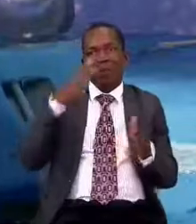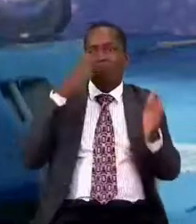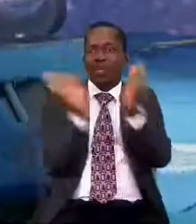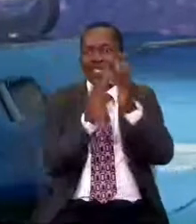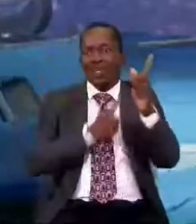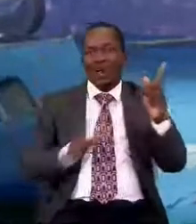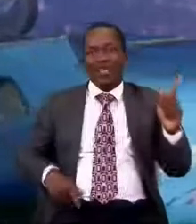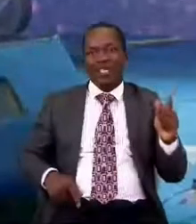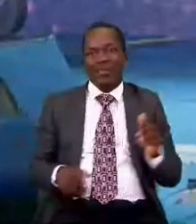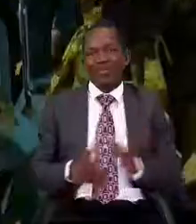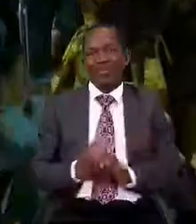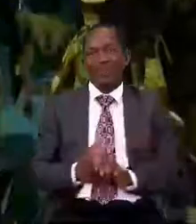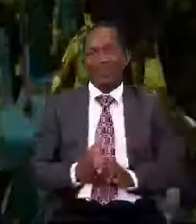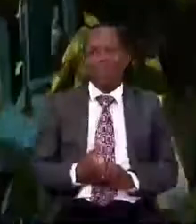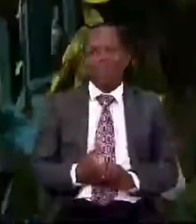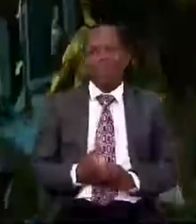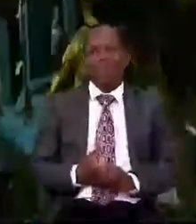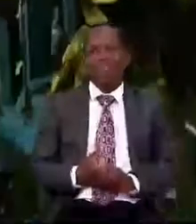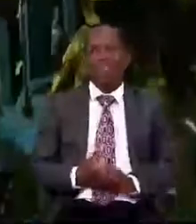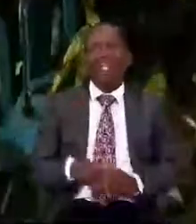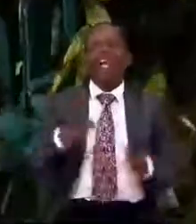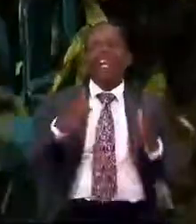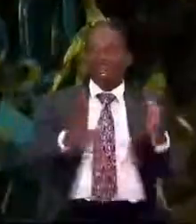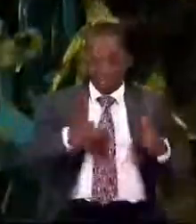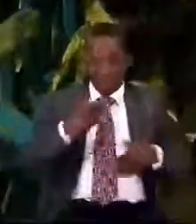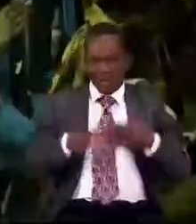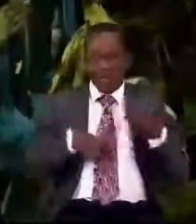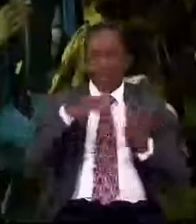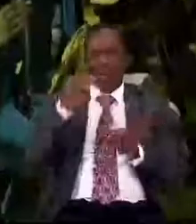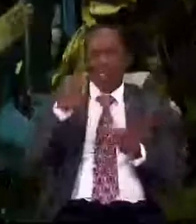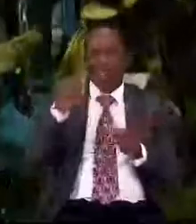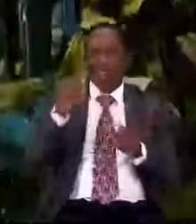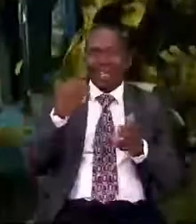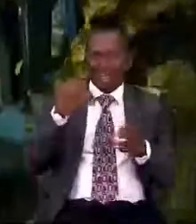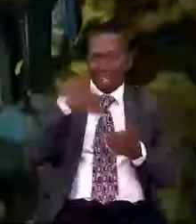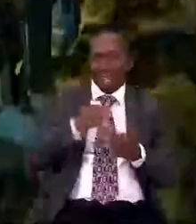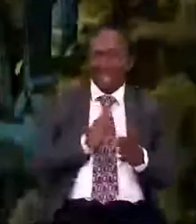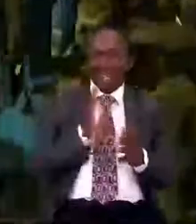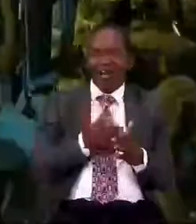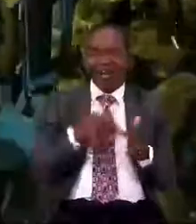La joie dans notre camp cette nuit au nom de Jésus-Christ.